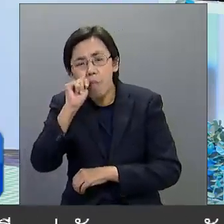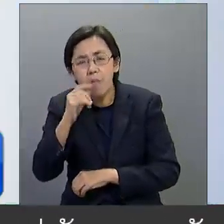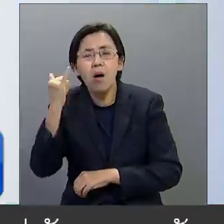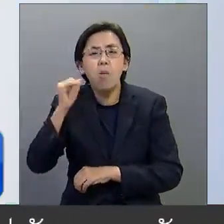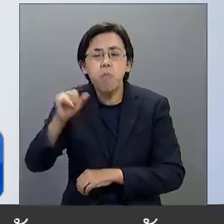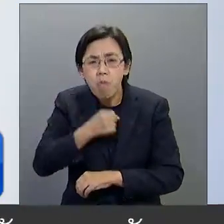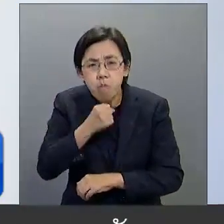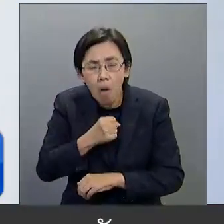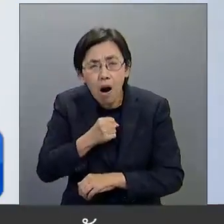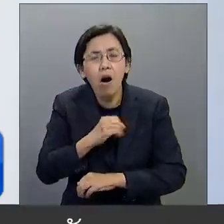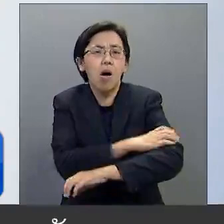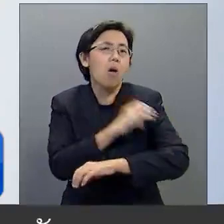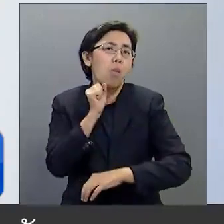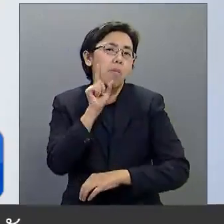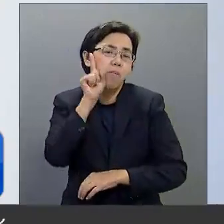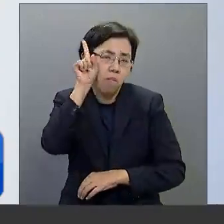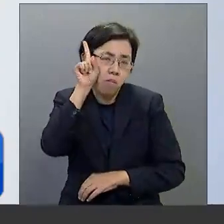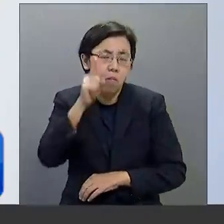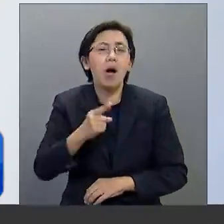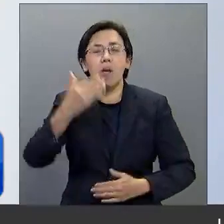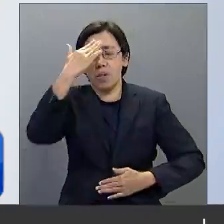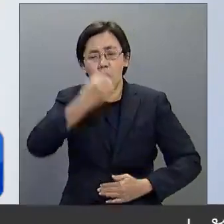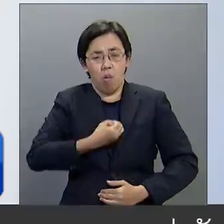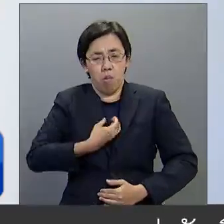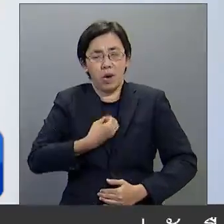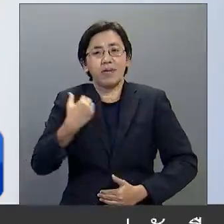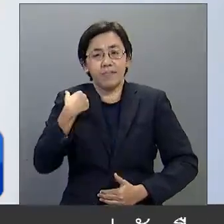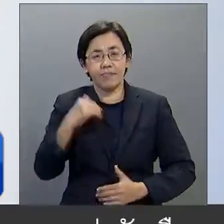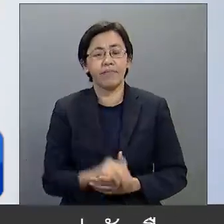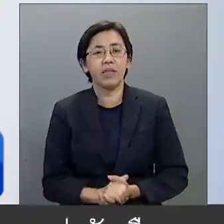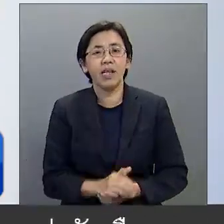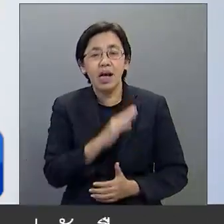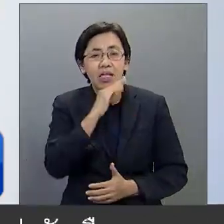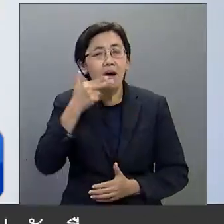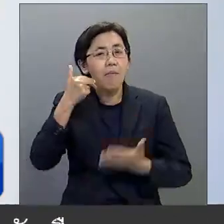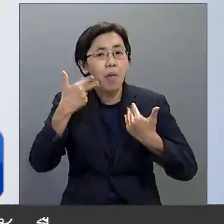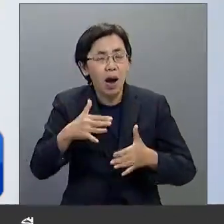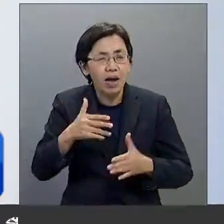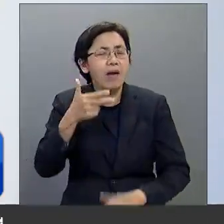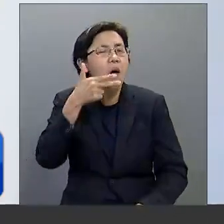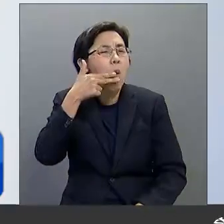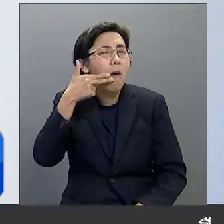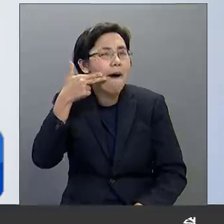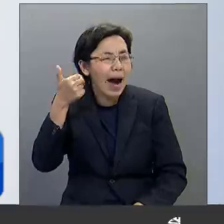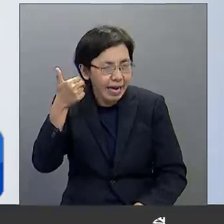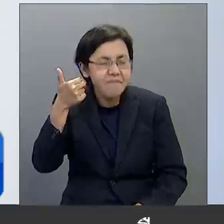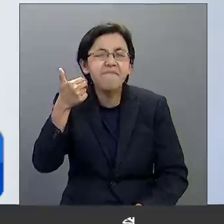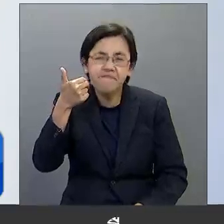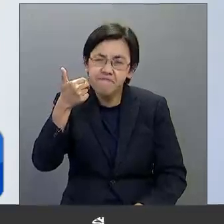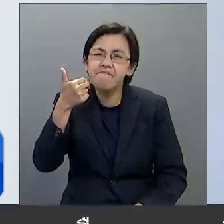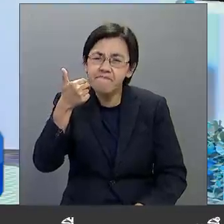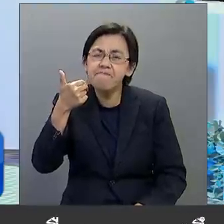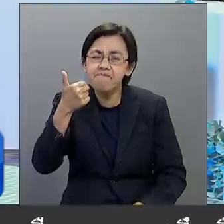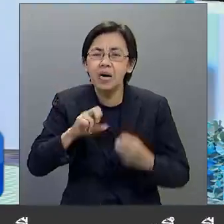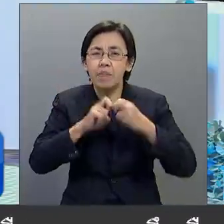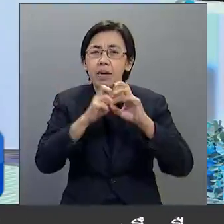งผลต่อการเกิดโรคหัวใจและหลอดเลือดนะครับแล้วท้ายที่สุดเบาหวานครับน้ำตาลในเลือดสูงก็เป็นปัจจัยเสี่ยงหนึ่งที่สำคัญต่อการ